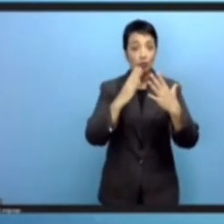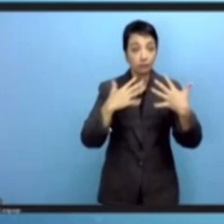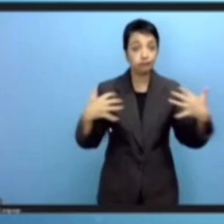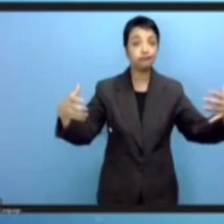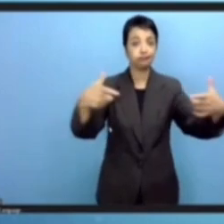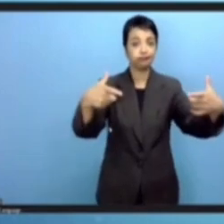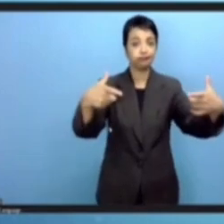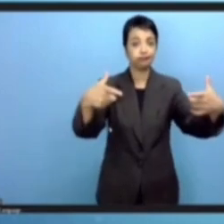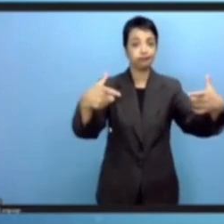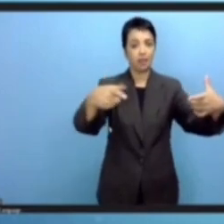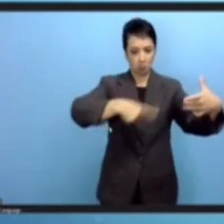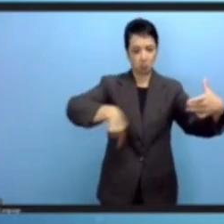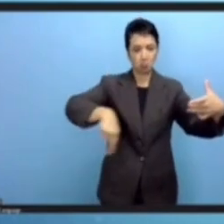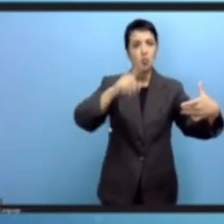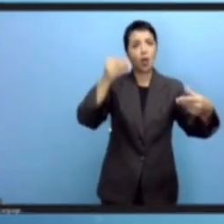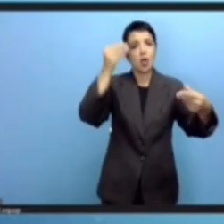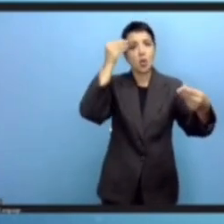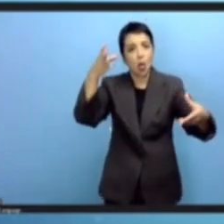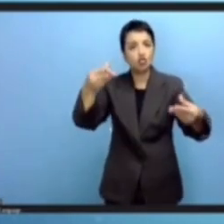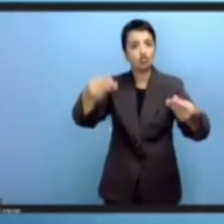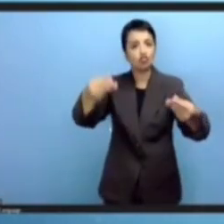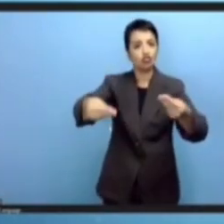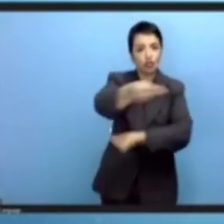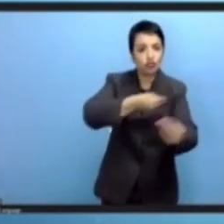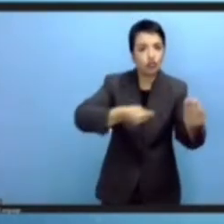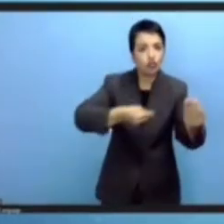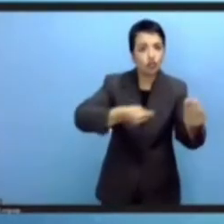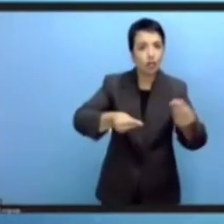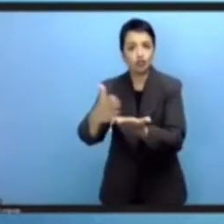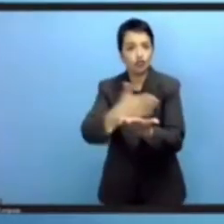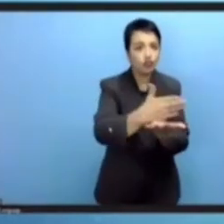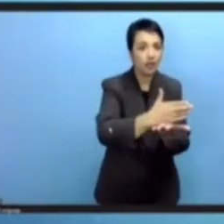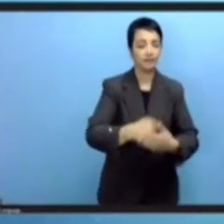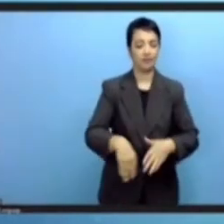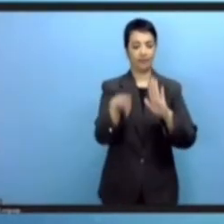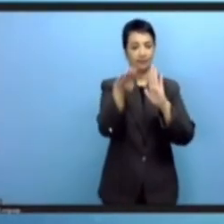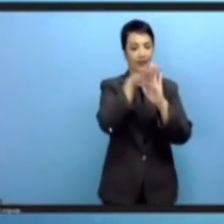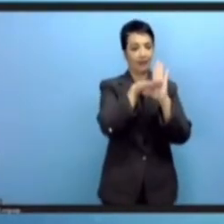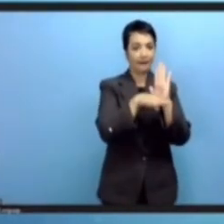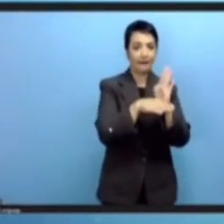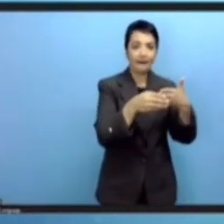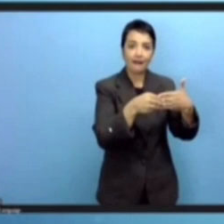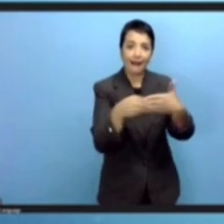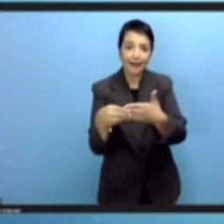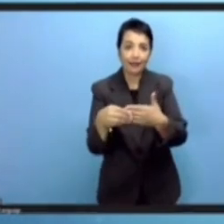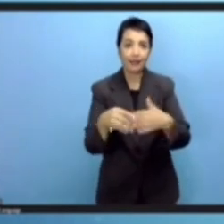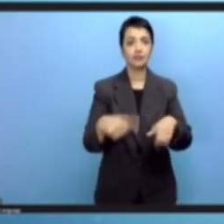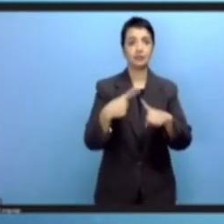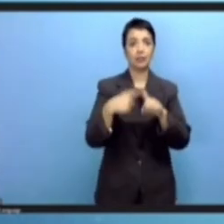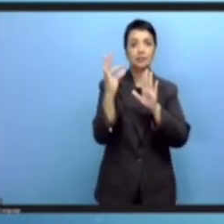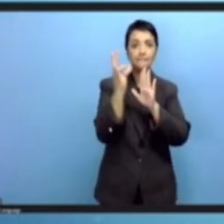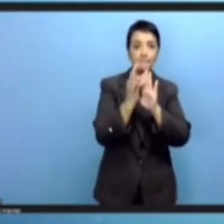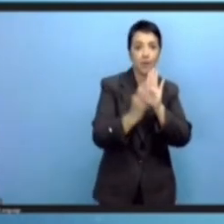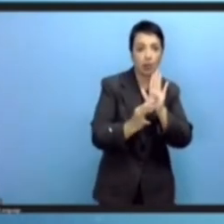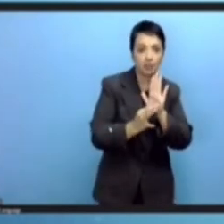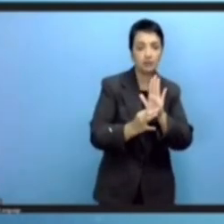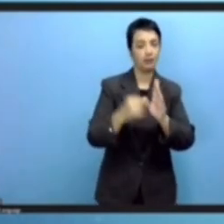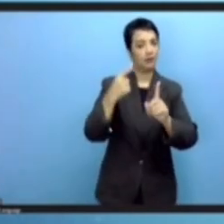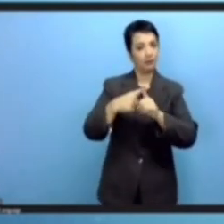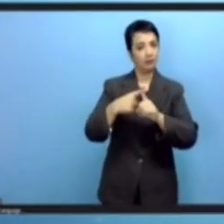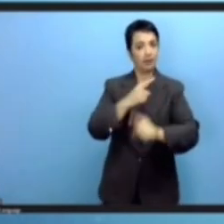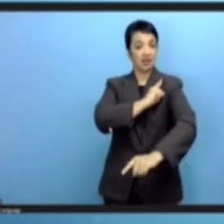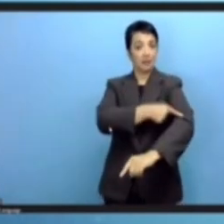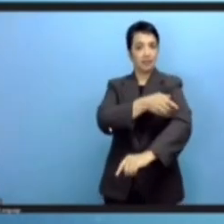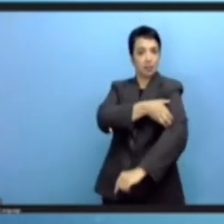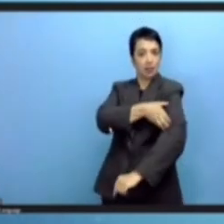forum est là pour vous appuyer avec un échange de connaissances à travers l'élaboration de directives pour ce qui est des